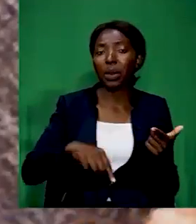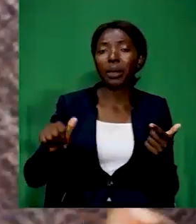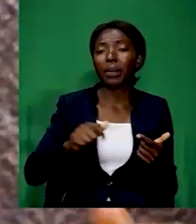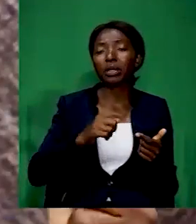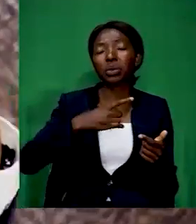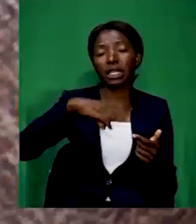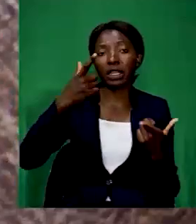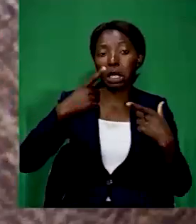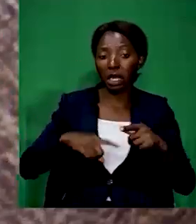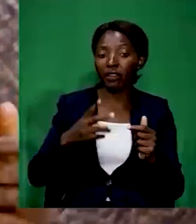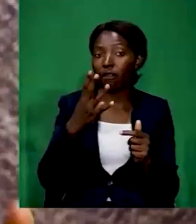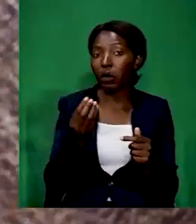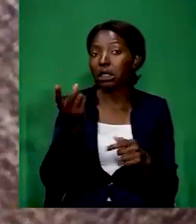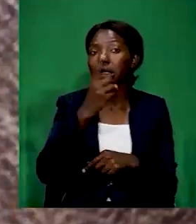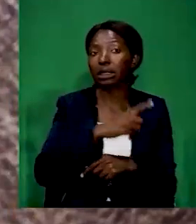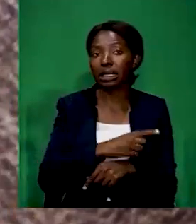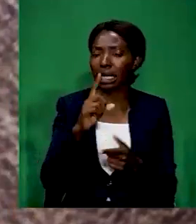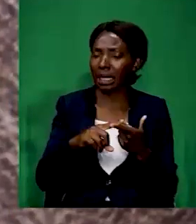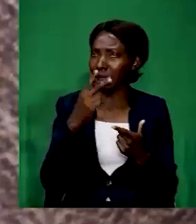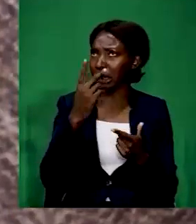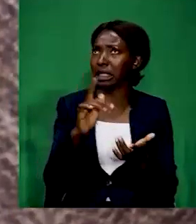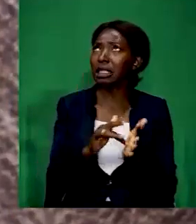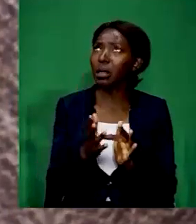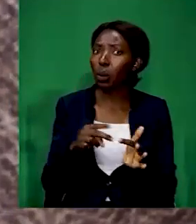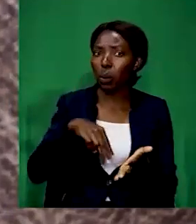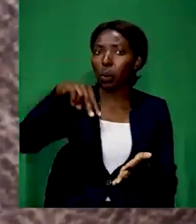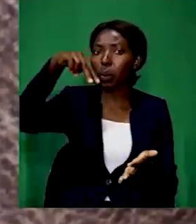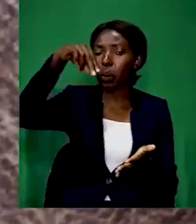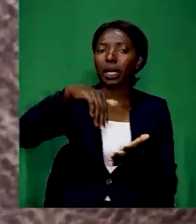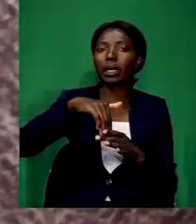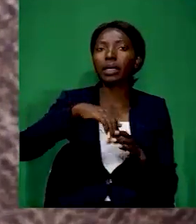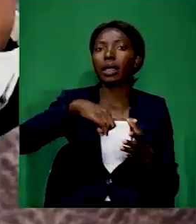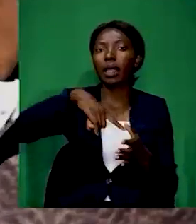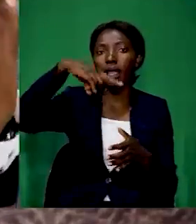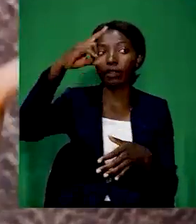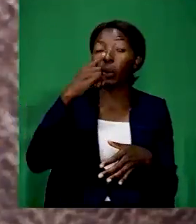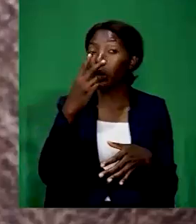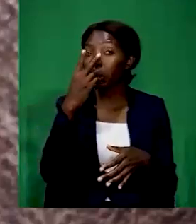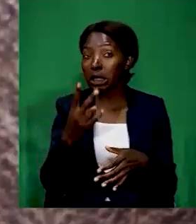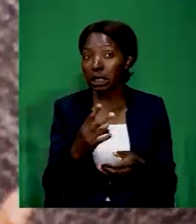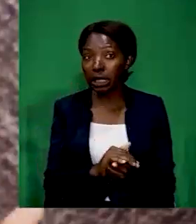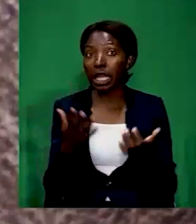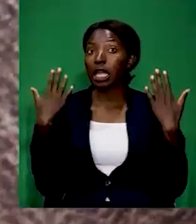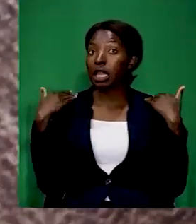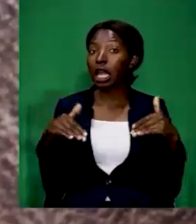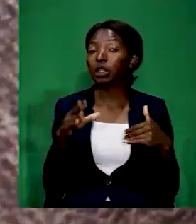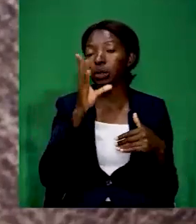tagara naye 40 days. Takamuona achienda kudenga. Tamuona,